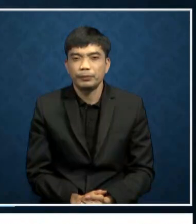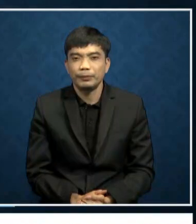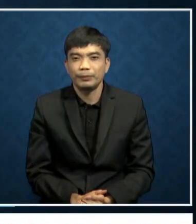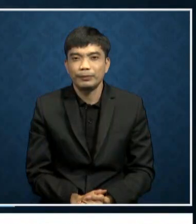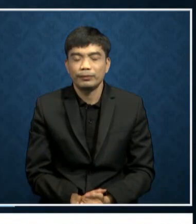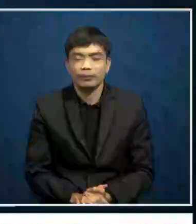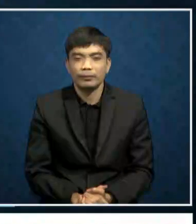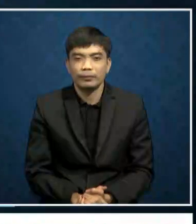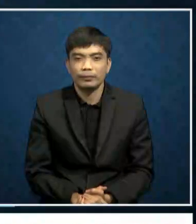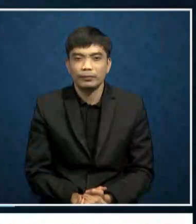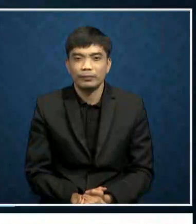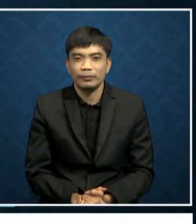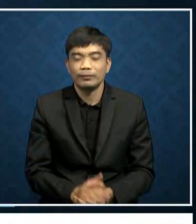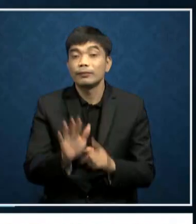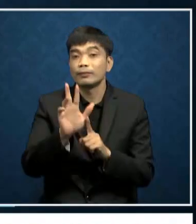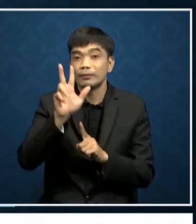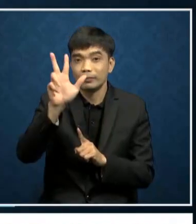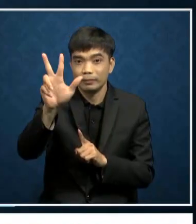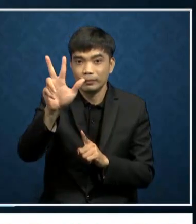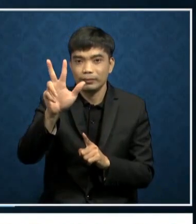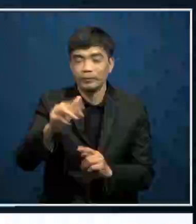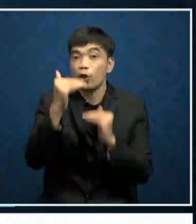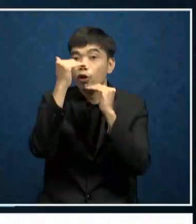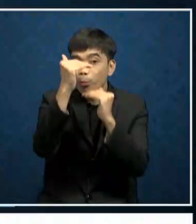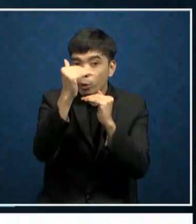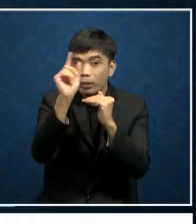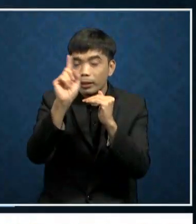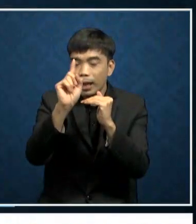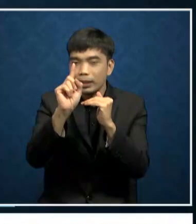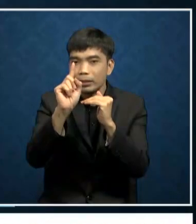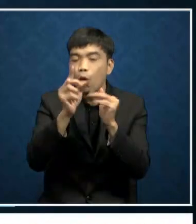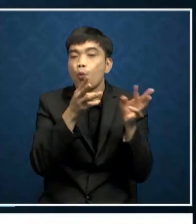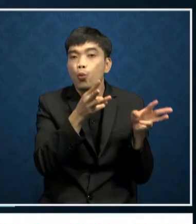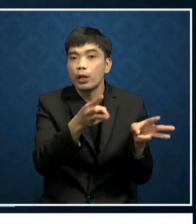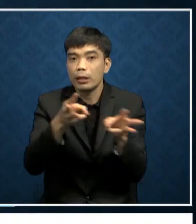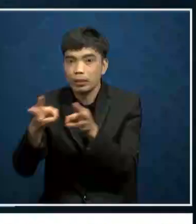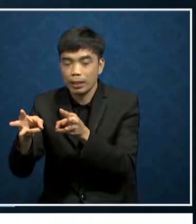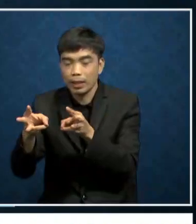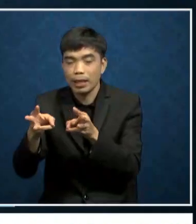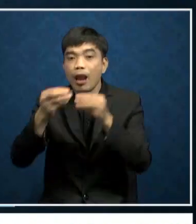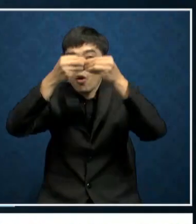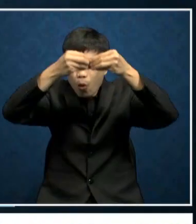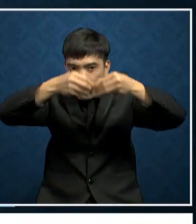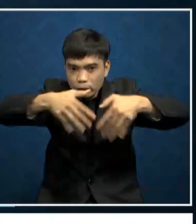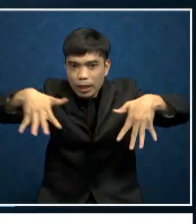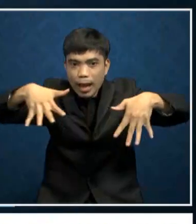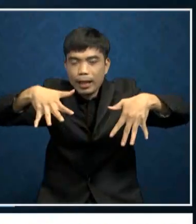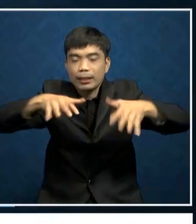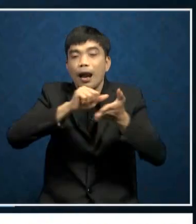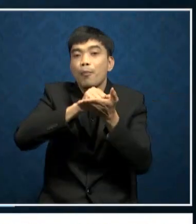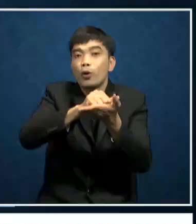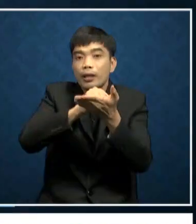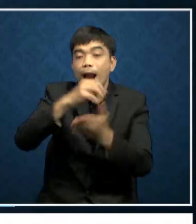ไปหัวข้อย่อยที่ 3การกำหนดกรอบหลักเกณฑ์เอ่อการกำหนดโครงสร้างอัตราค่าบริการ